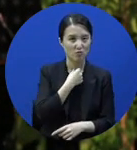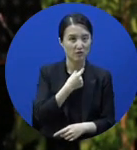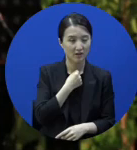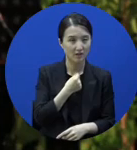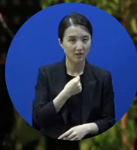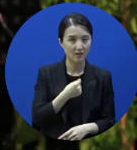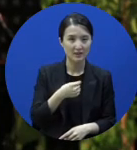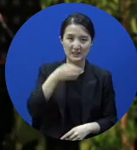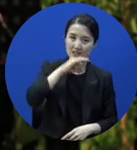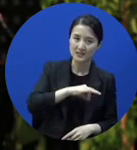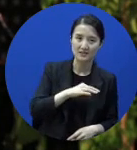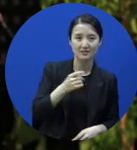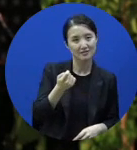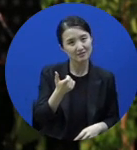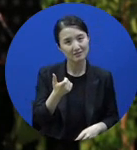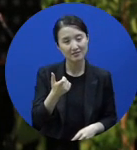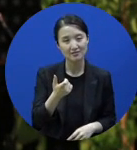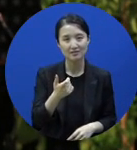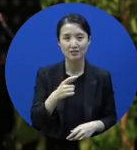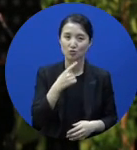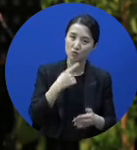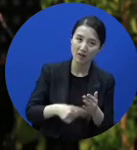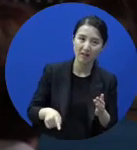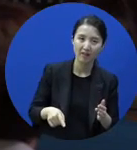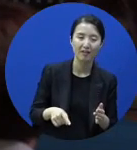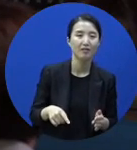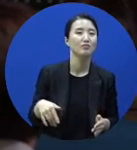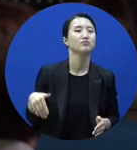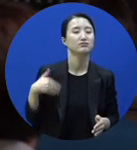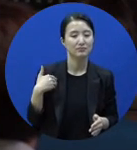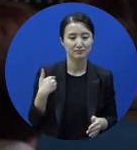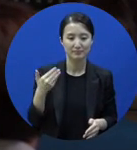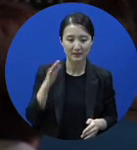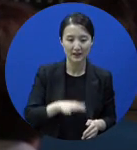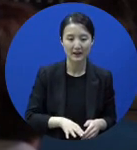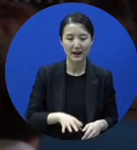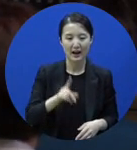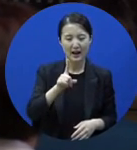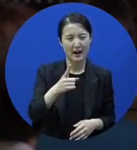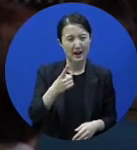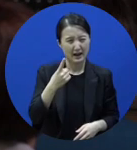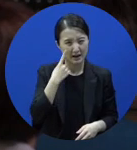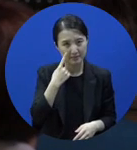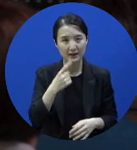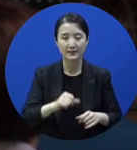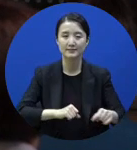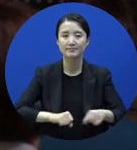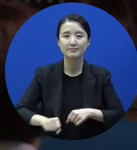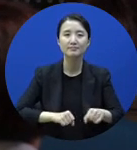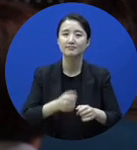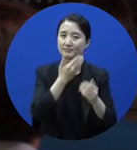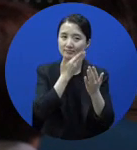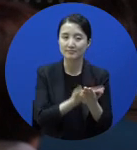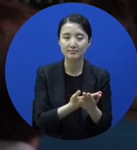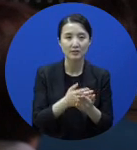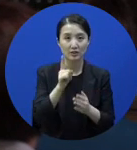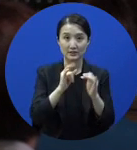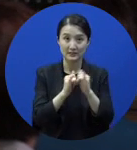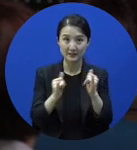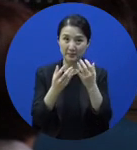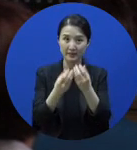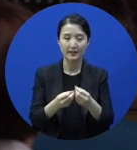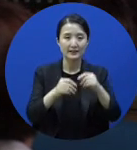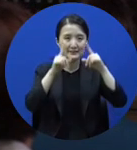계속 여러 개를 테스트해보는 거죠. 뭐 오늘도 해보고 오늘 하루에 두 번, 세 번 할 수도 있잖아요. 어떤 분들은 뭐 사진을 잘 찍는